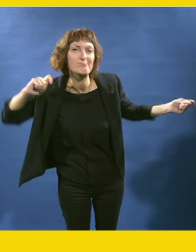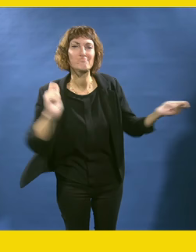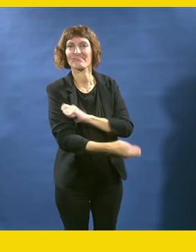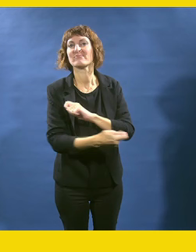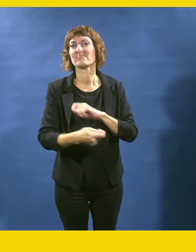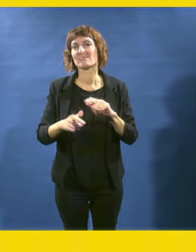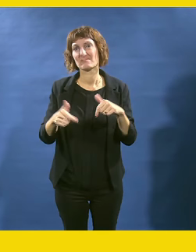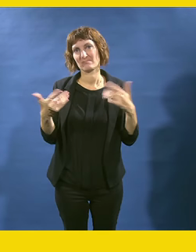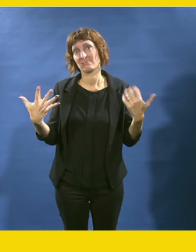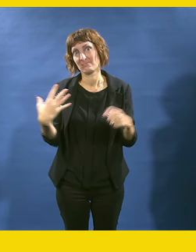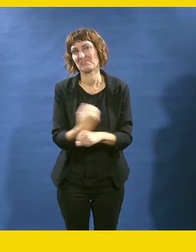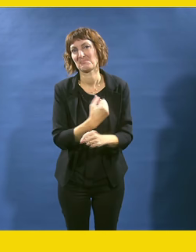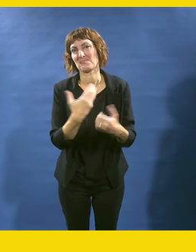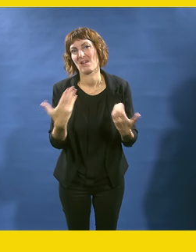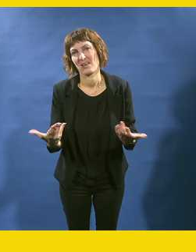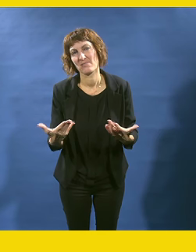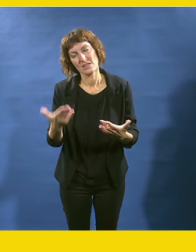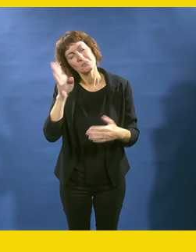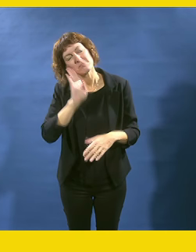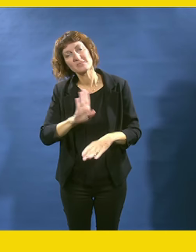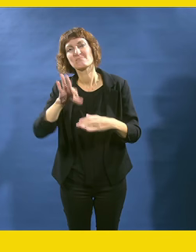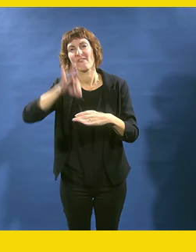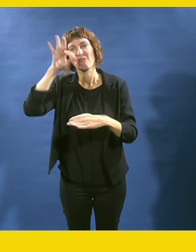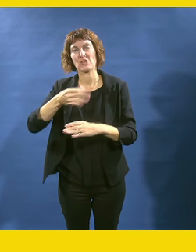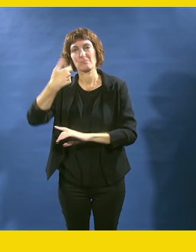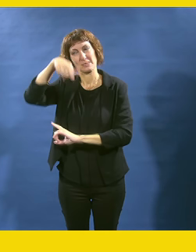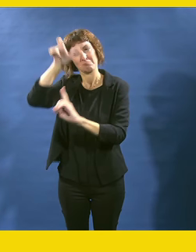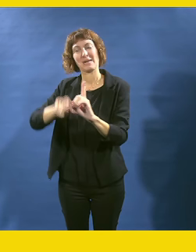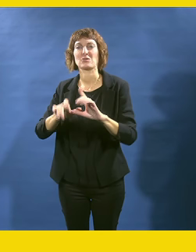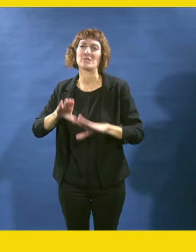Donc faites élire des féministes.